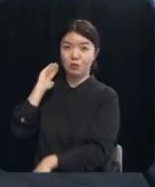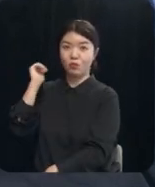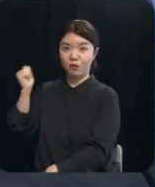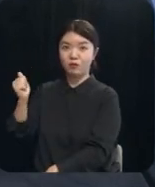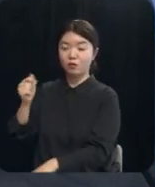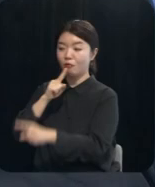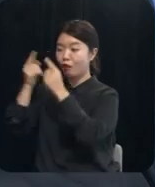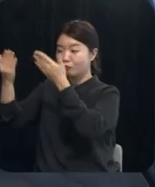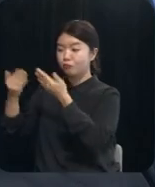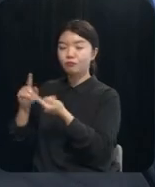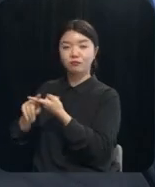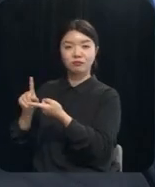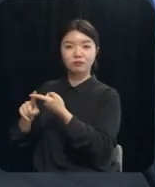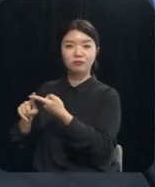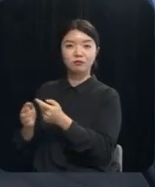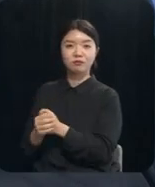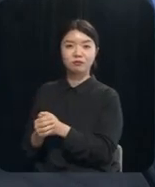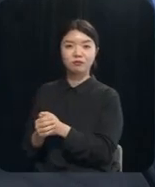대통령께서 이렇게 말씀하셨는데